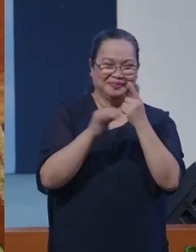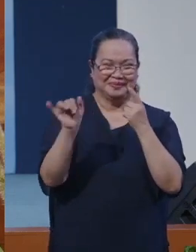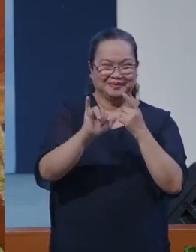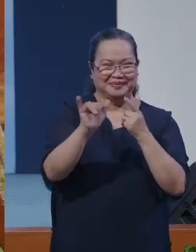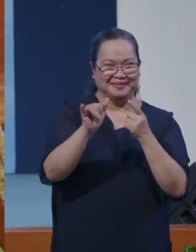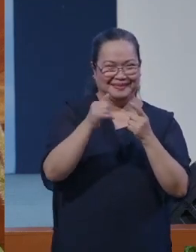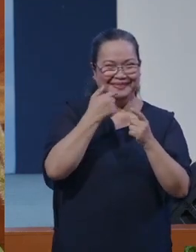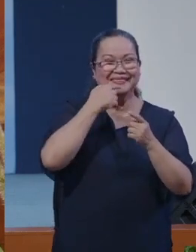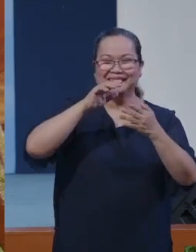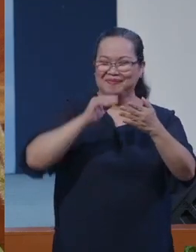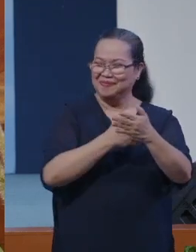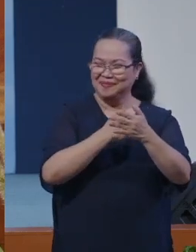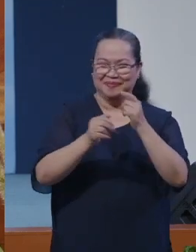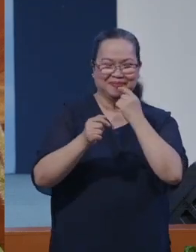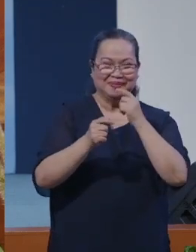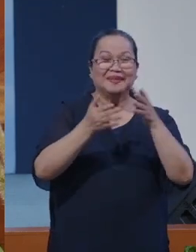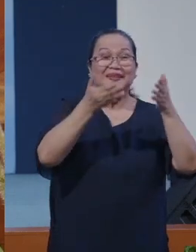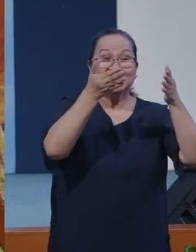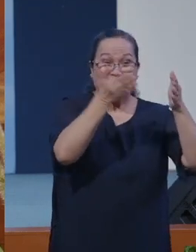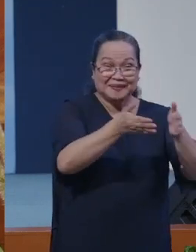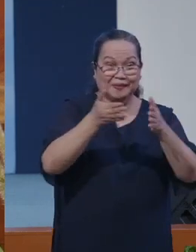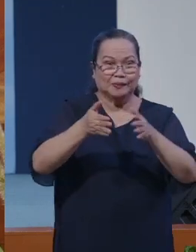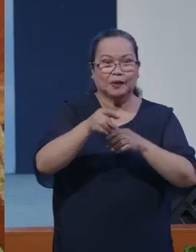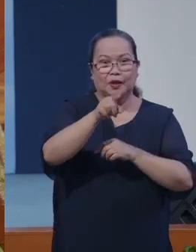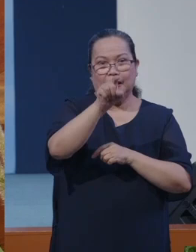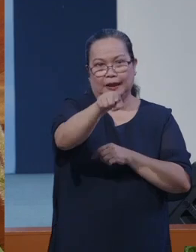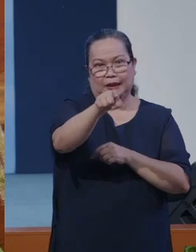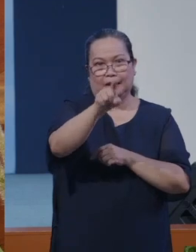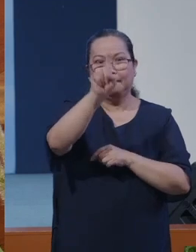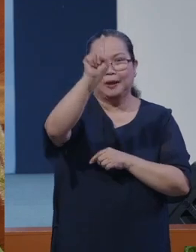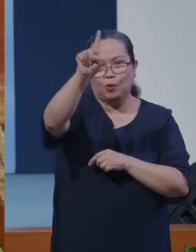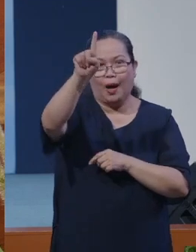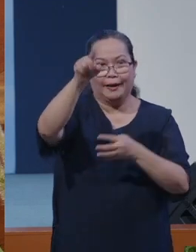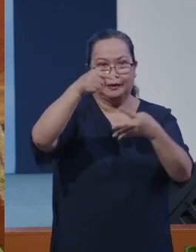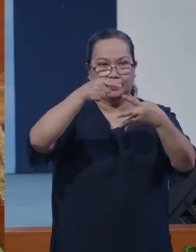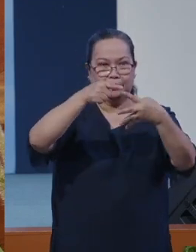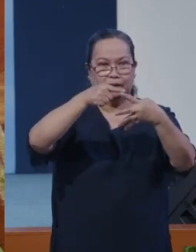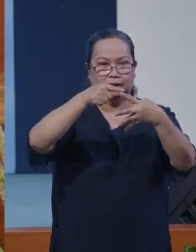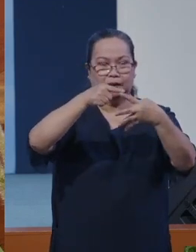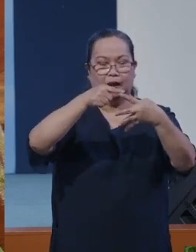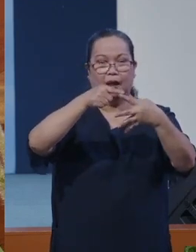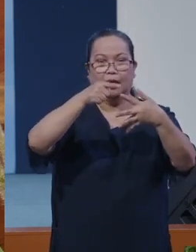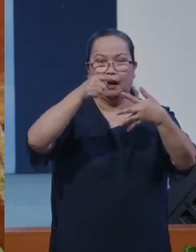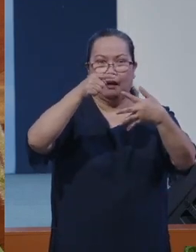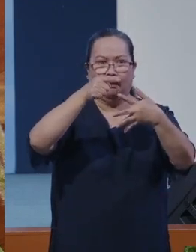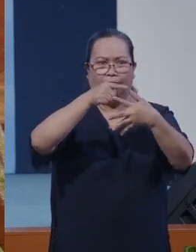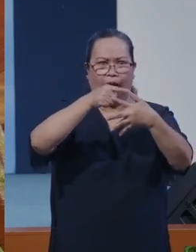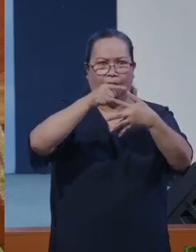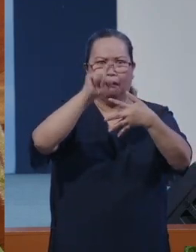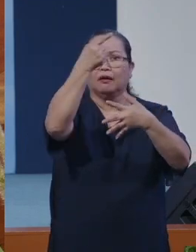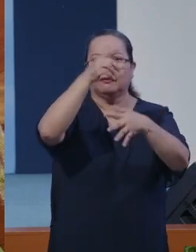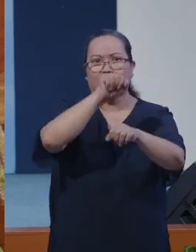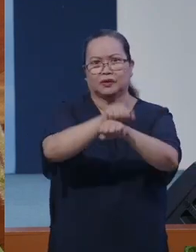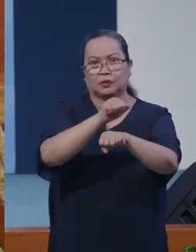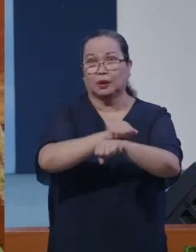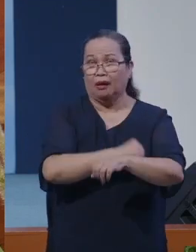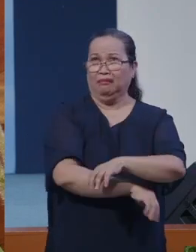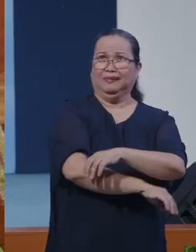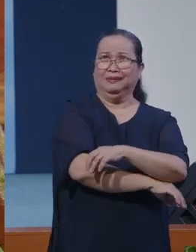Society, ito na. Okay. Magtrabaho. Ay, Pastor, ang pangit naman nung una mo.